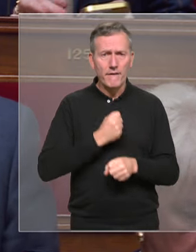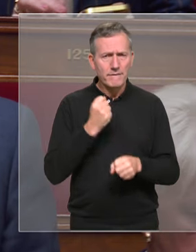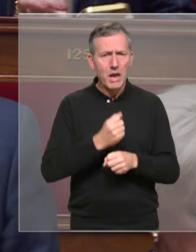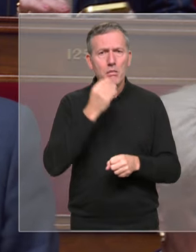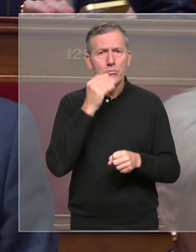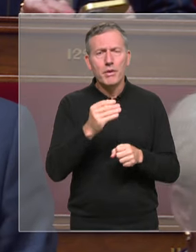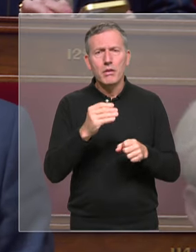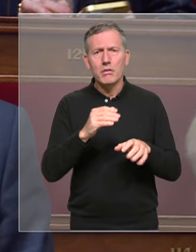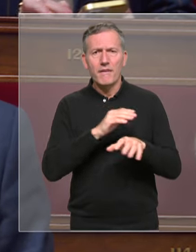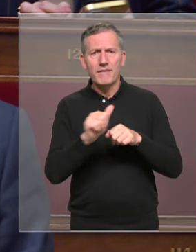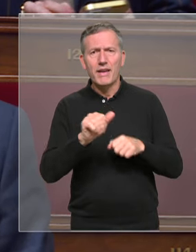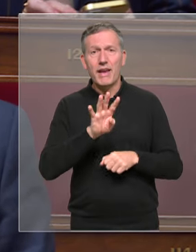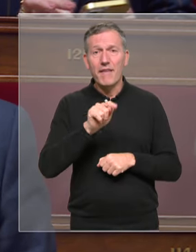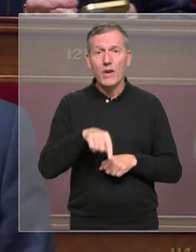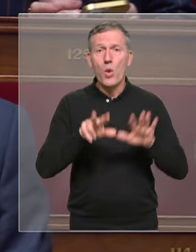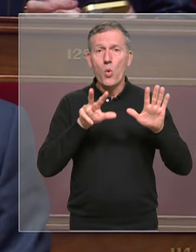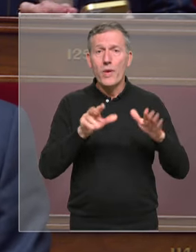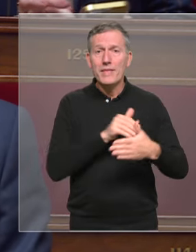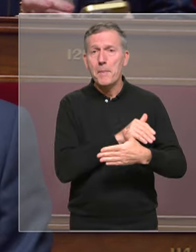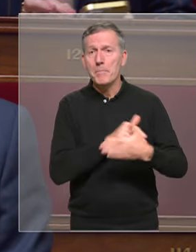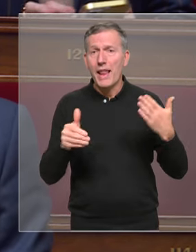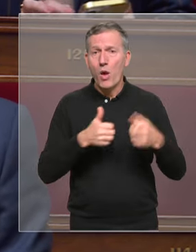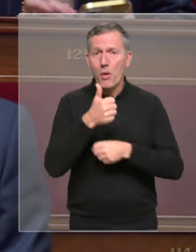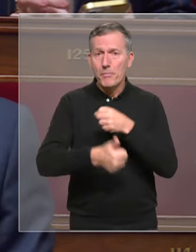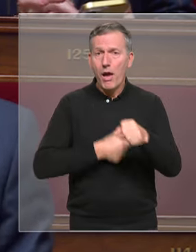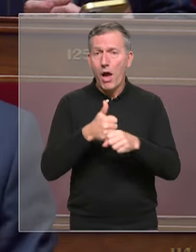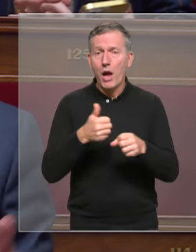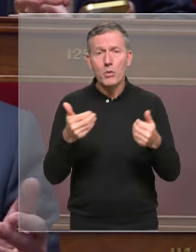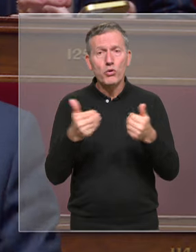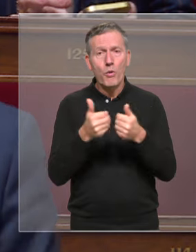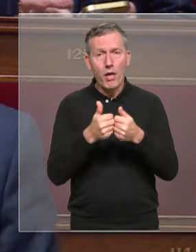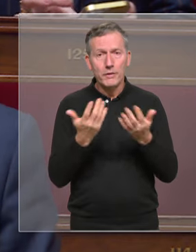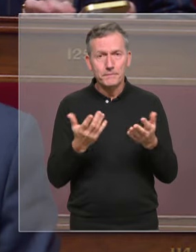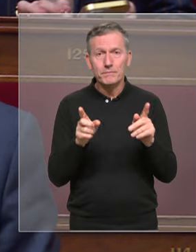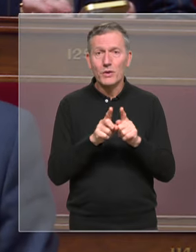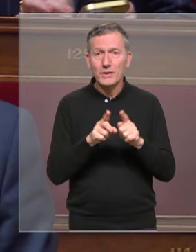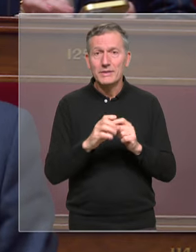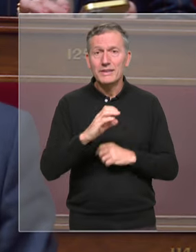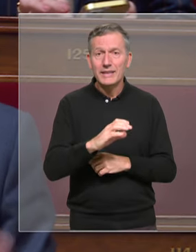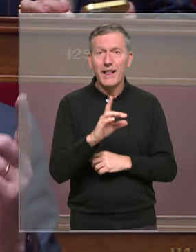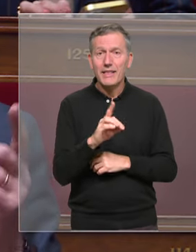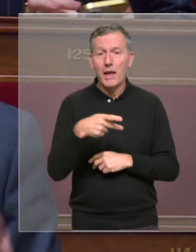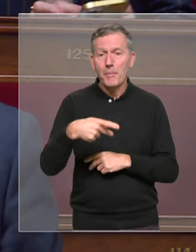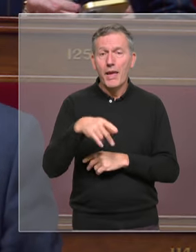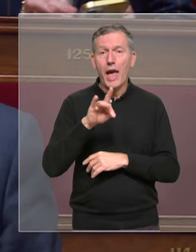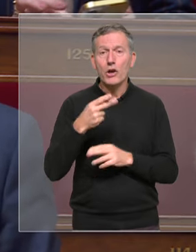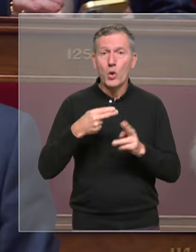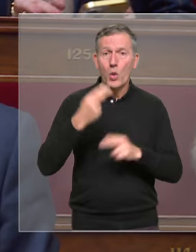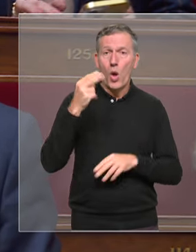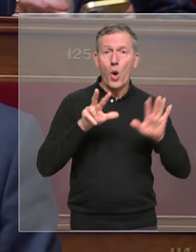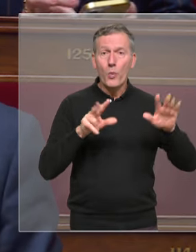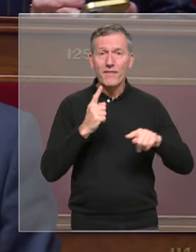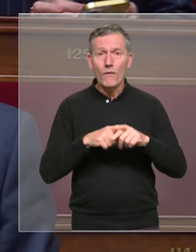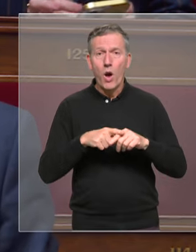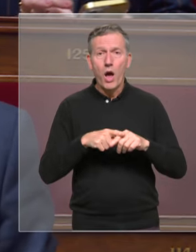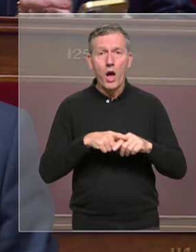qui traitent au mieux les 4,8 millions de demandes reçues par an. Et j'ai une pensée toute particulière pour la CDPH du Nord qui se réunit 8 fois par mois pour répondre aux